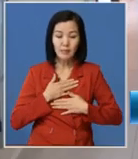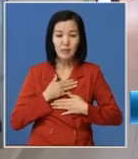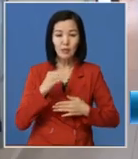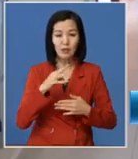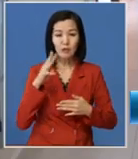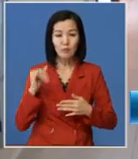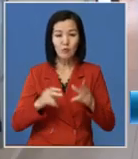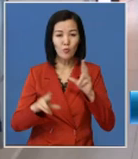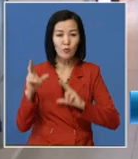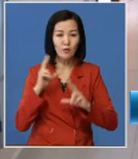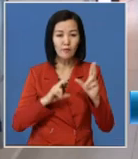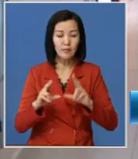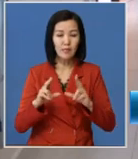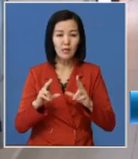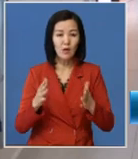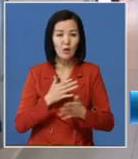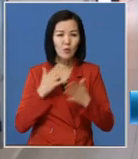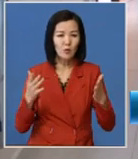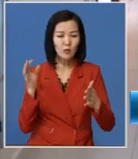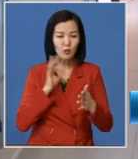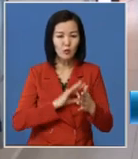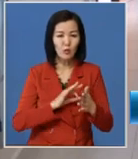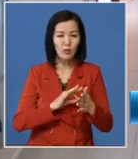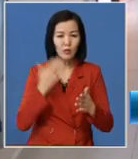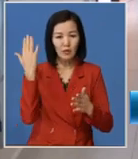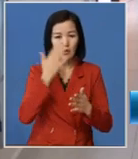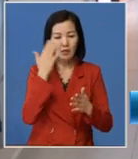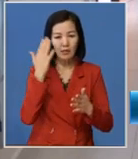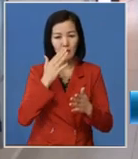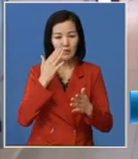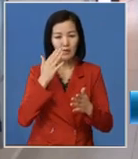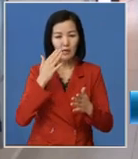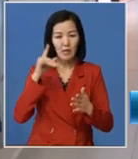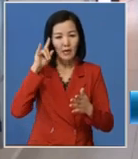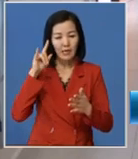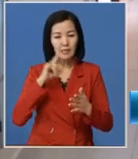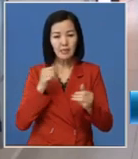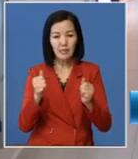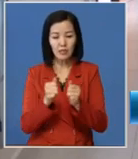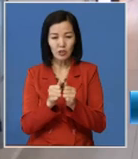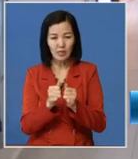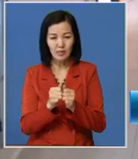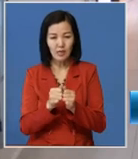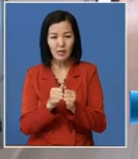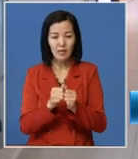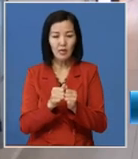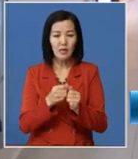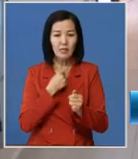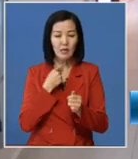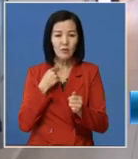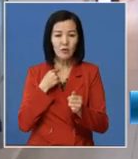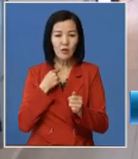бірінші күрделі көмегі болғанда, мынау кинотеатр Қазақстан қасында бірінші рет қалада 9